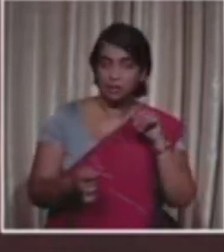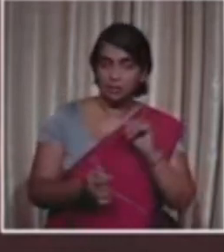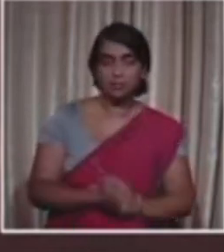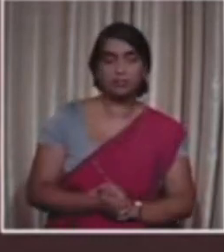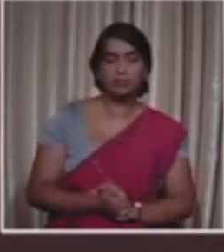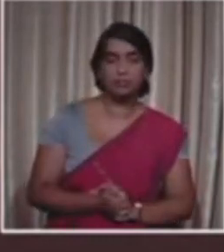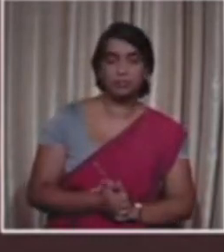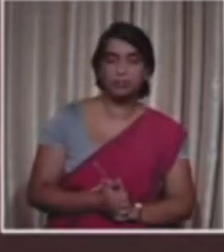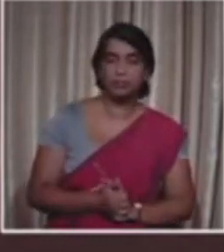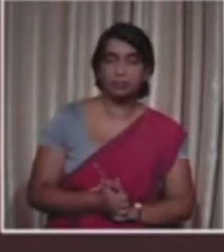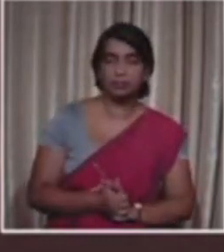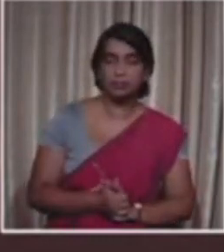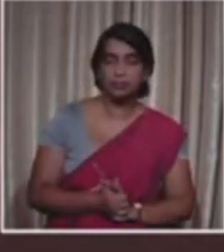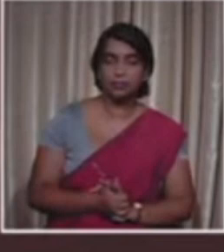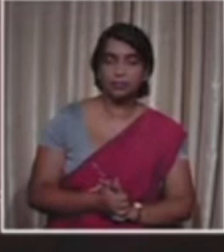කියන්නේ